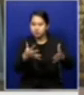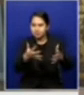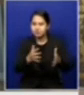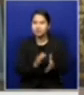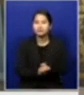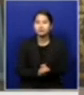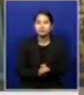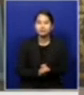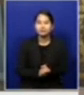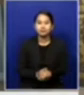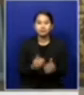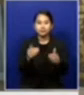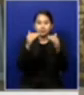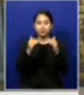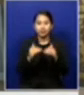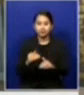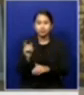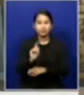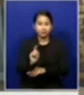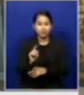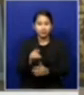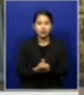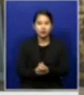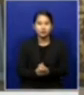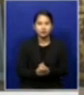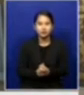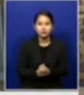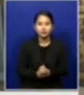ที่ต่อไปก็คือเรื่องของการปล่อยให้มีการ